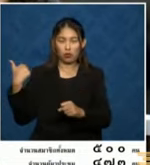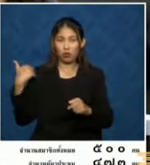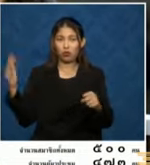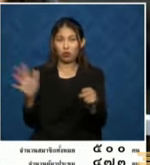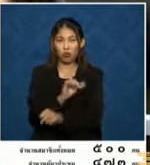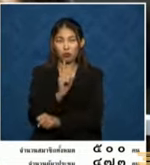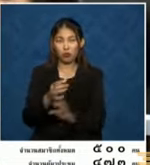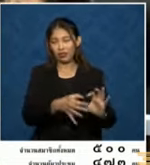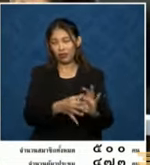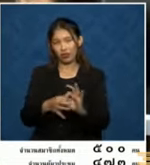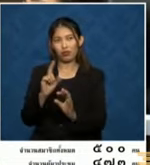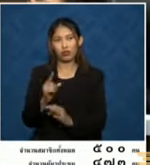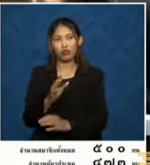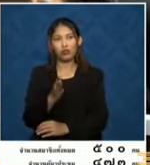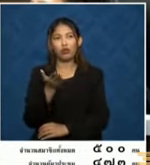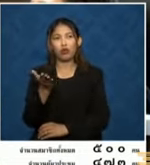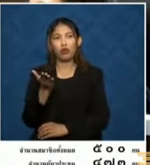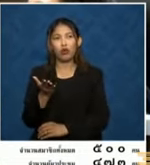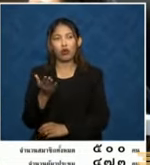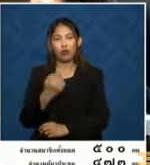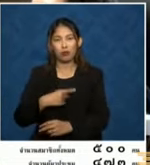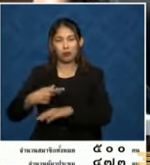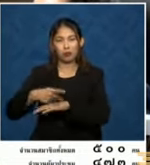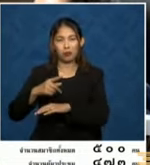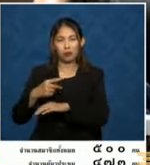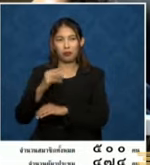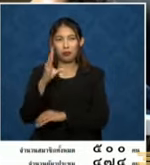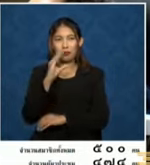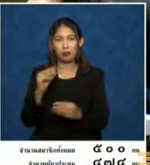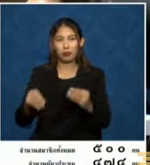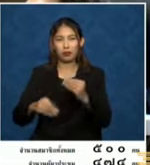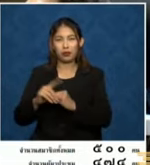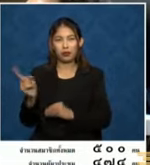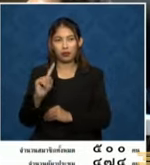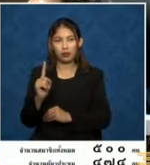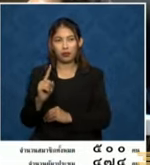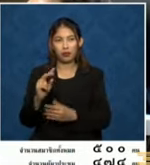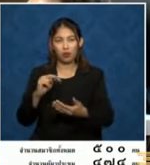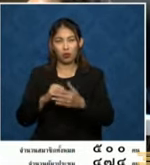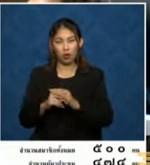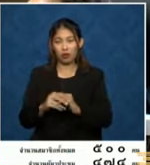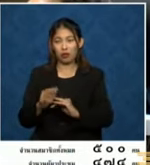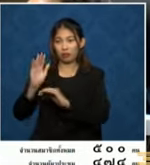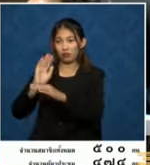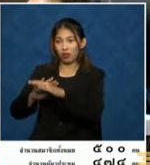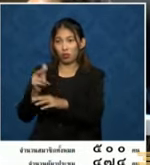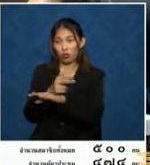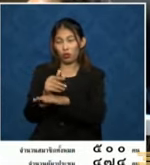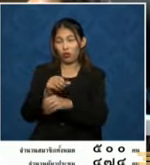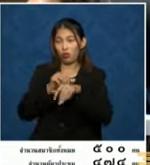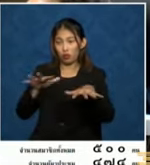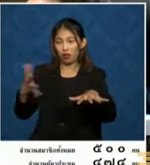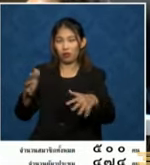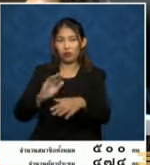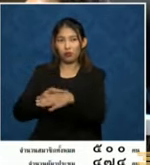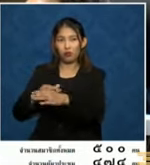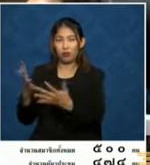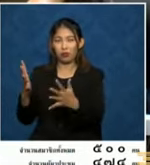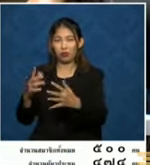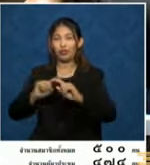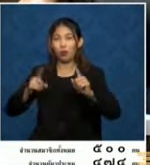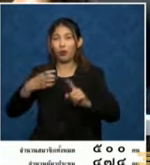ะครับแล้วก็ในเมื่อถูกขัดจังหวะก็ขอเพิ่มอีกประโยคนึงนะครับว่าเหตุผลที่แชร์วิดีโอนี้ไม่ได้เป็นการพาดพิงหรือว่าวิจารณ์ใครรายบุคคลเพียงแต่จะ